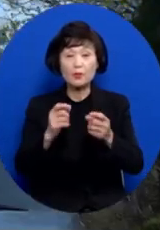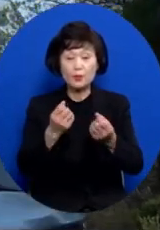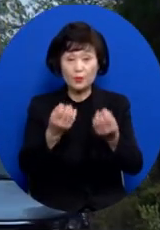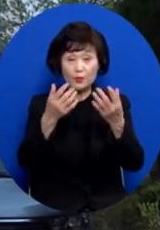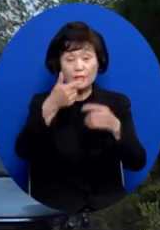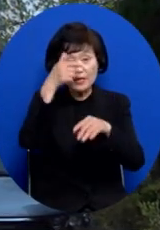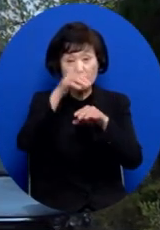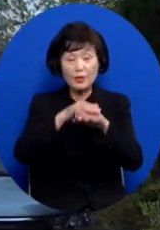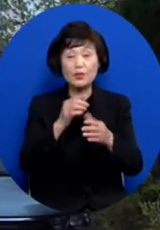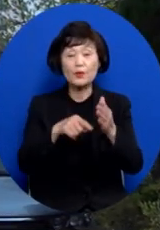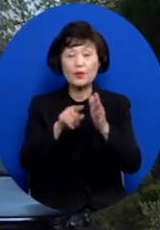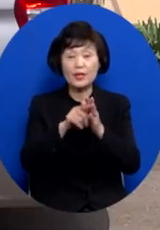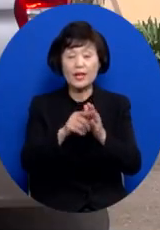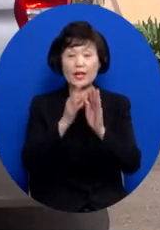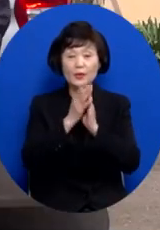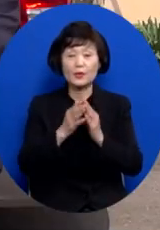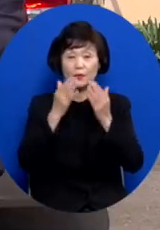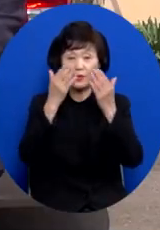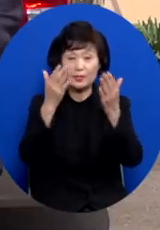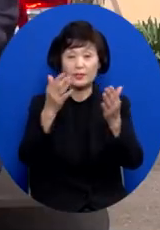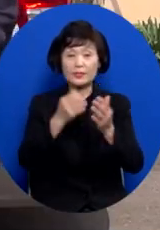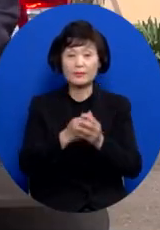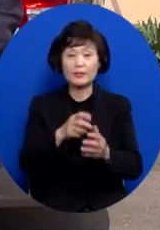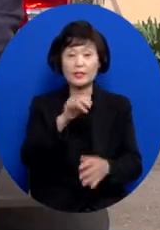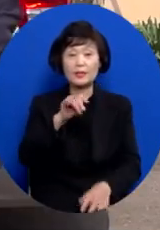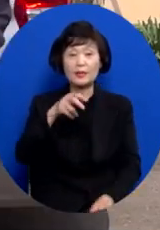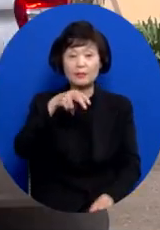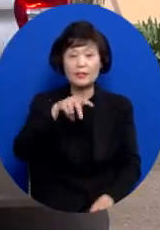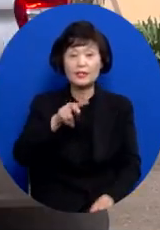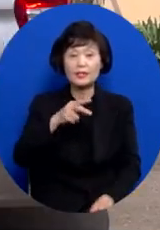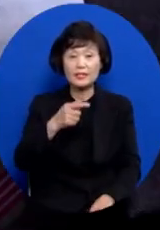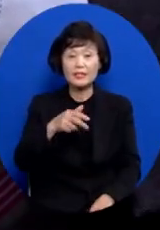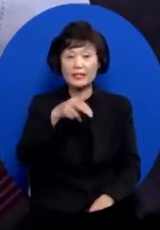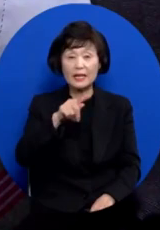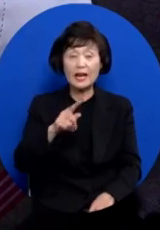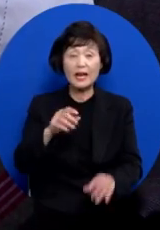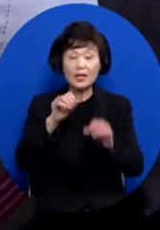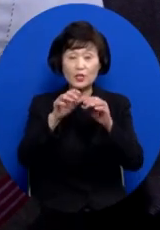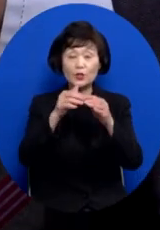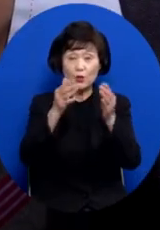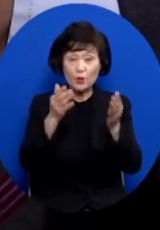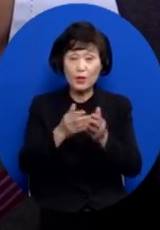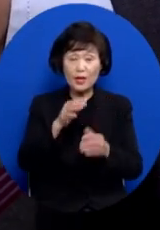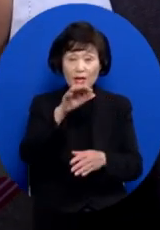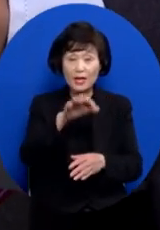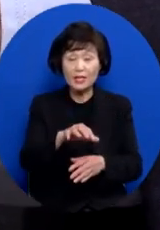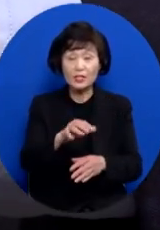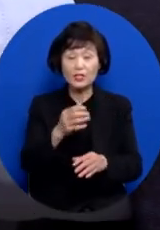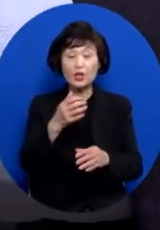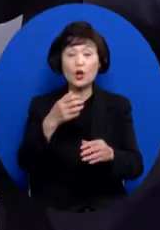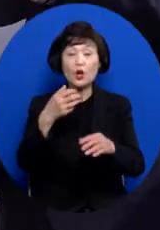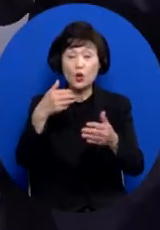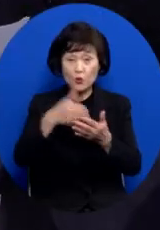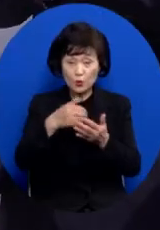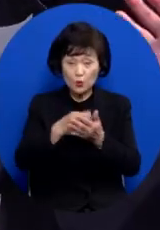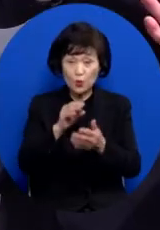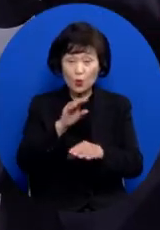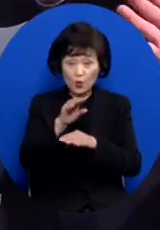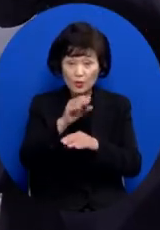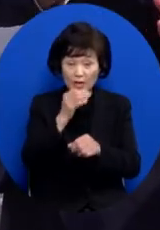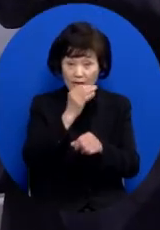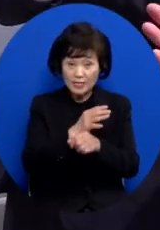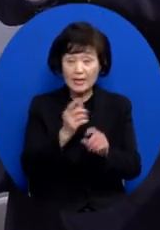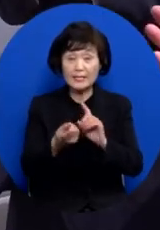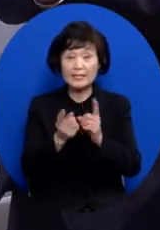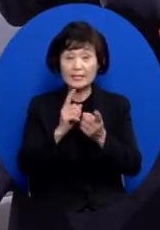미션카 선교회 25호 차량 기증식이 부천 내동교회에서 진행됐습니다. 내동교회는 중고차를 매각하는 대신